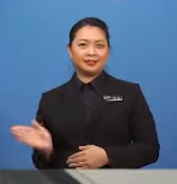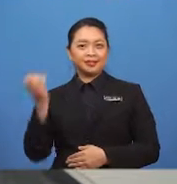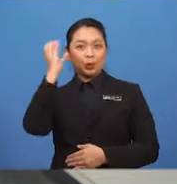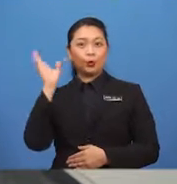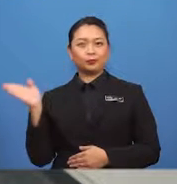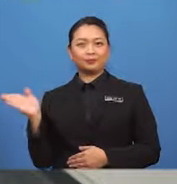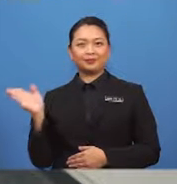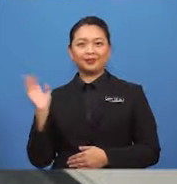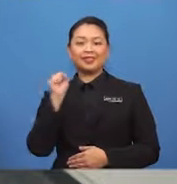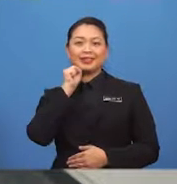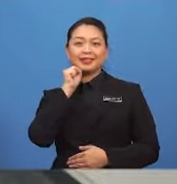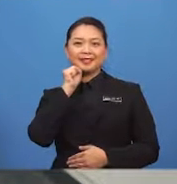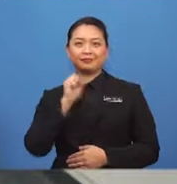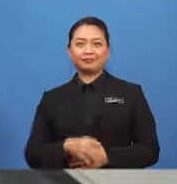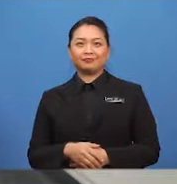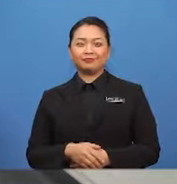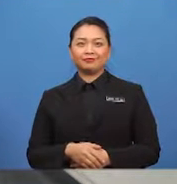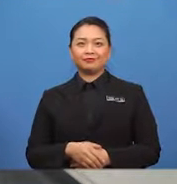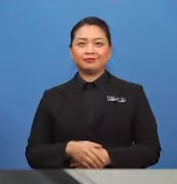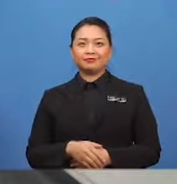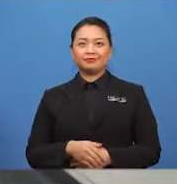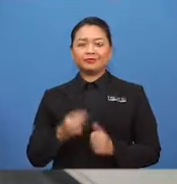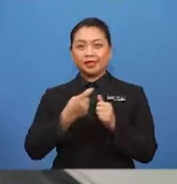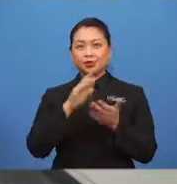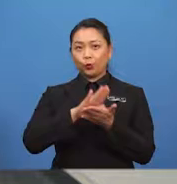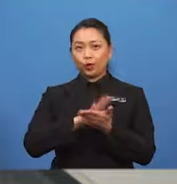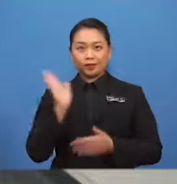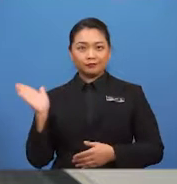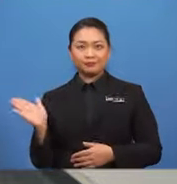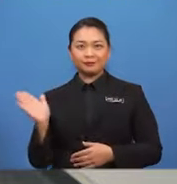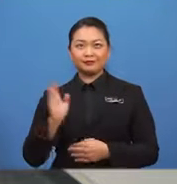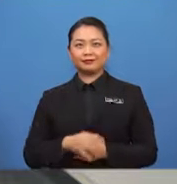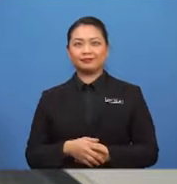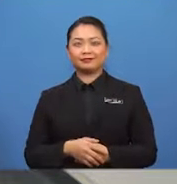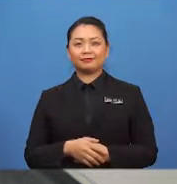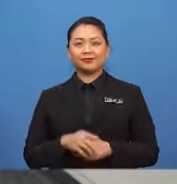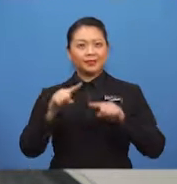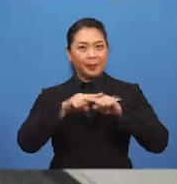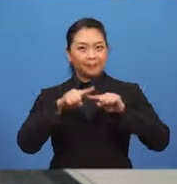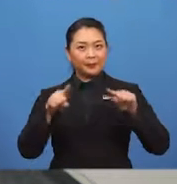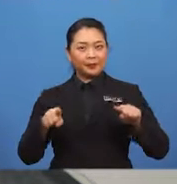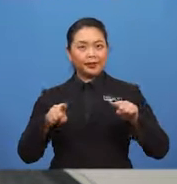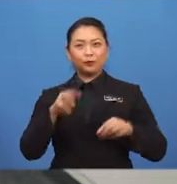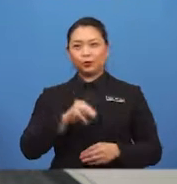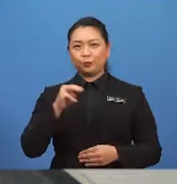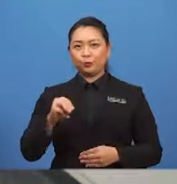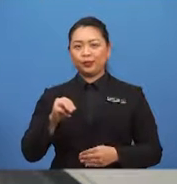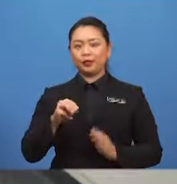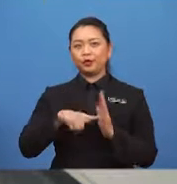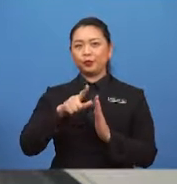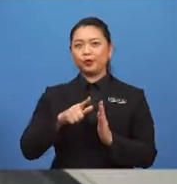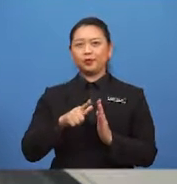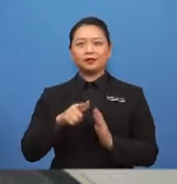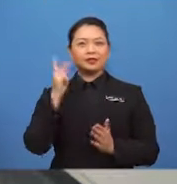Cikgu Saizatul Suryani binti Ramli dari SMK Taman Melawati, Selangor. Tapi, murid-murid boleh